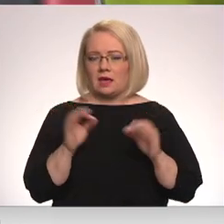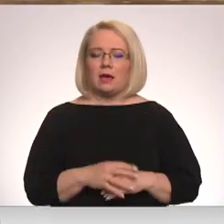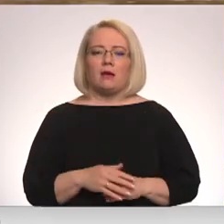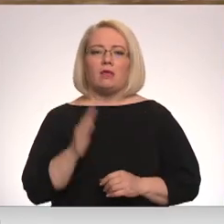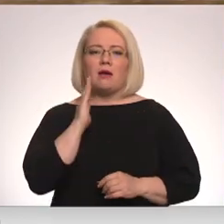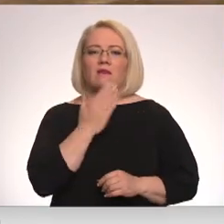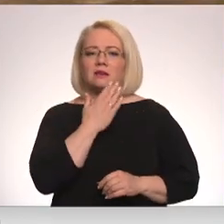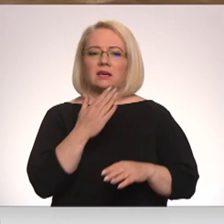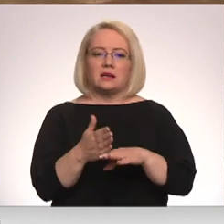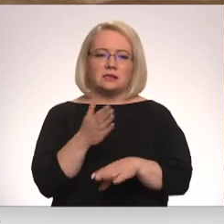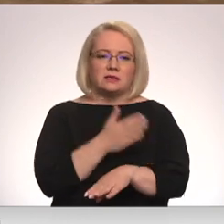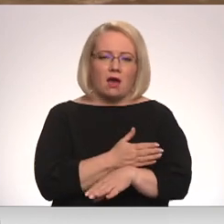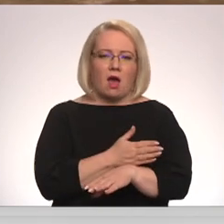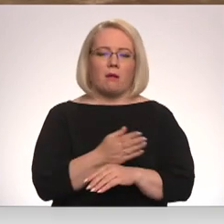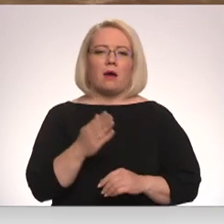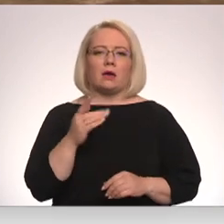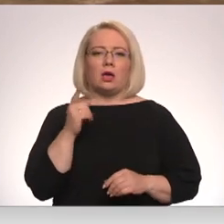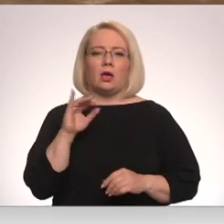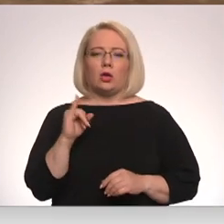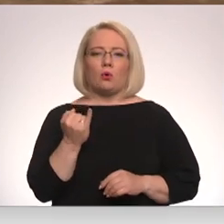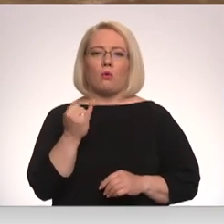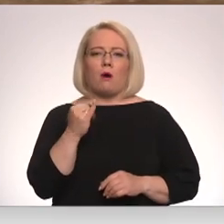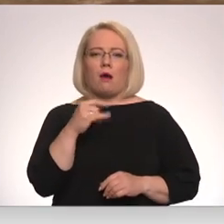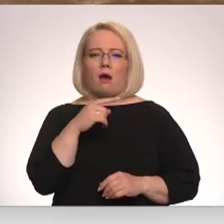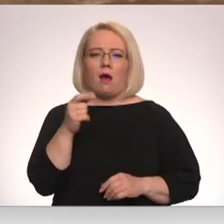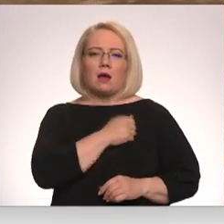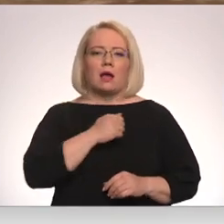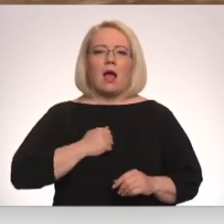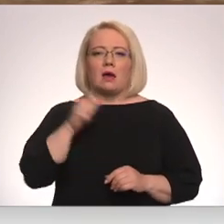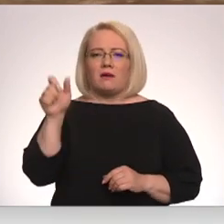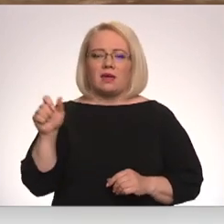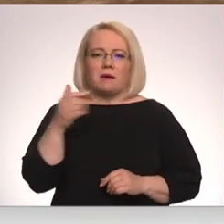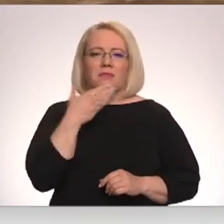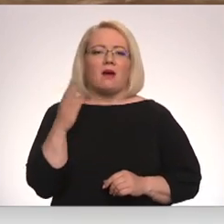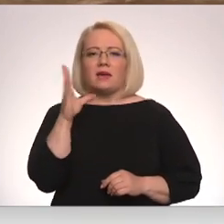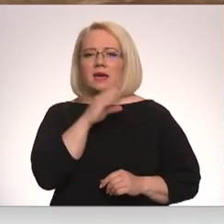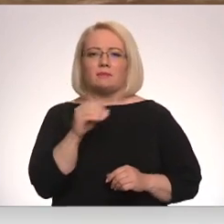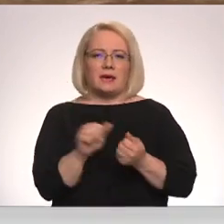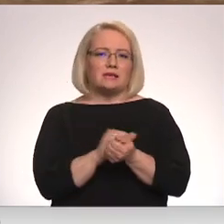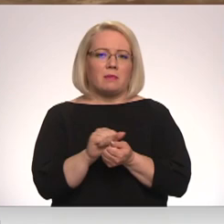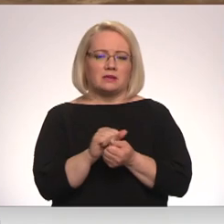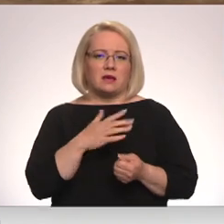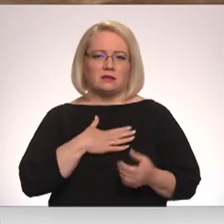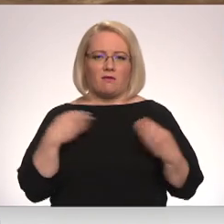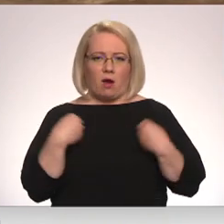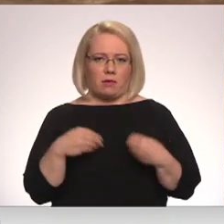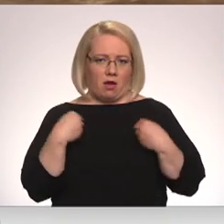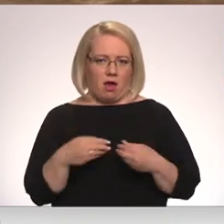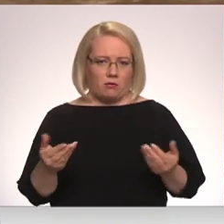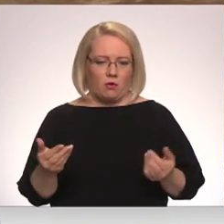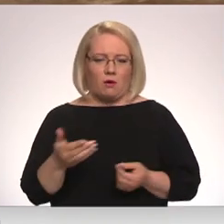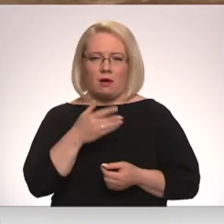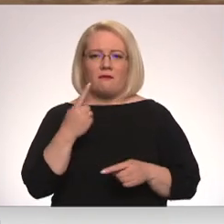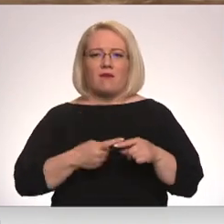vasaras zābaki un vasaras, jo viņiem nav iespēja šiem karavīriem izmazgāt savus drēbes, viņiem pat